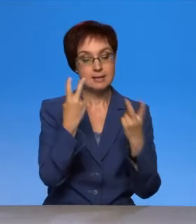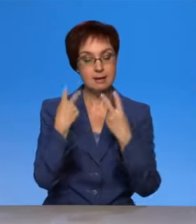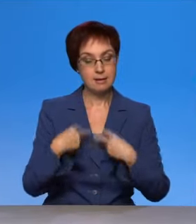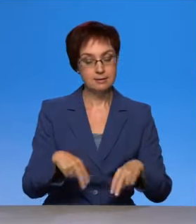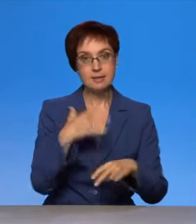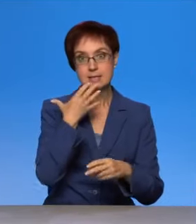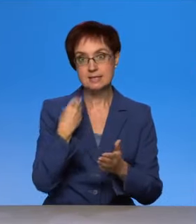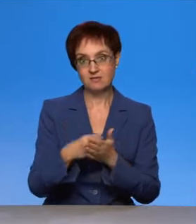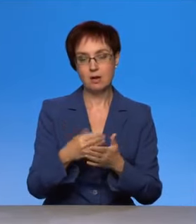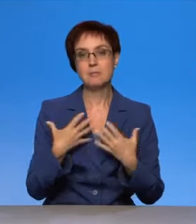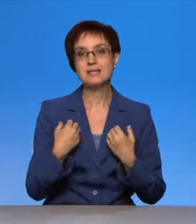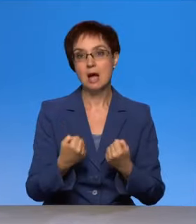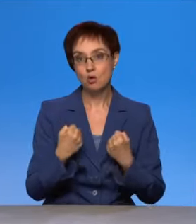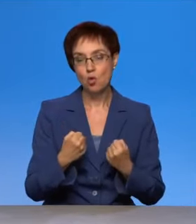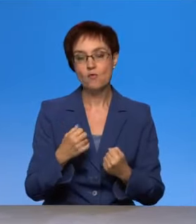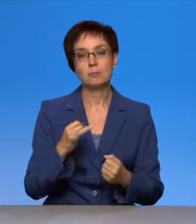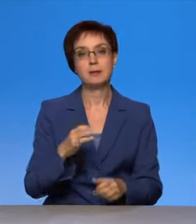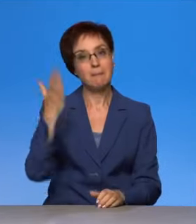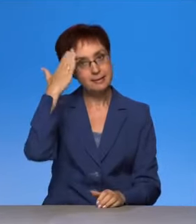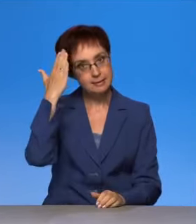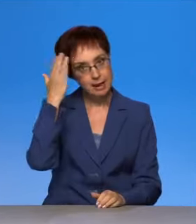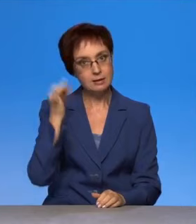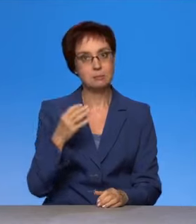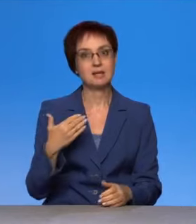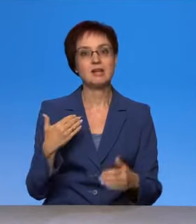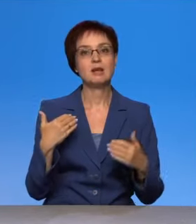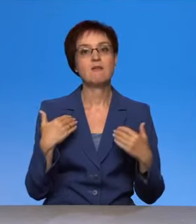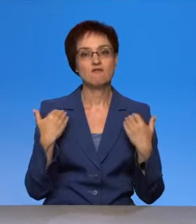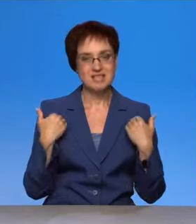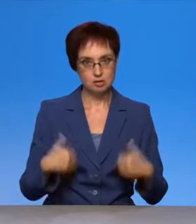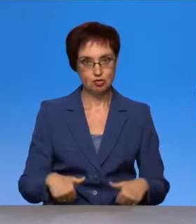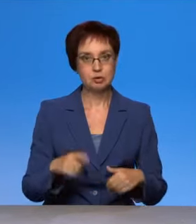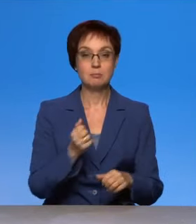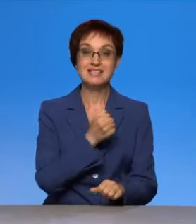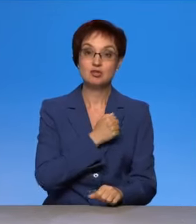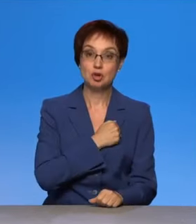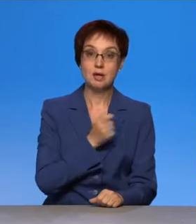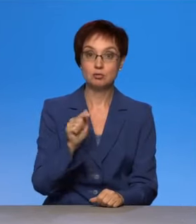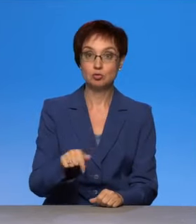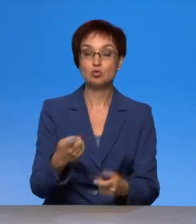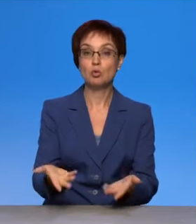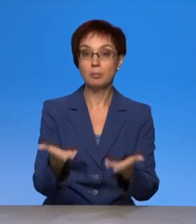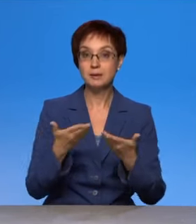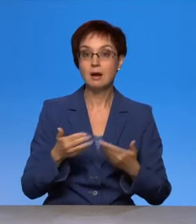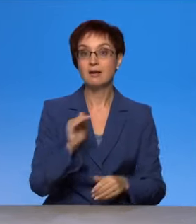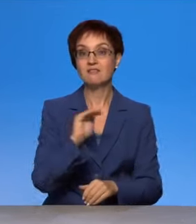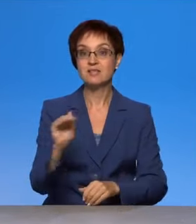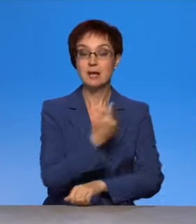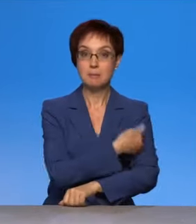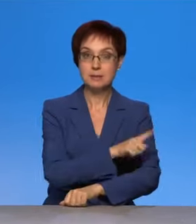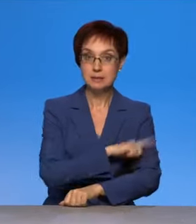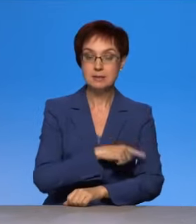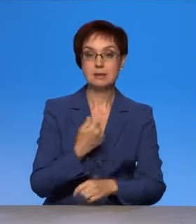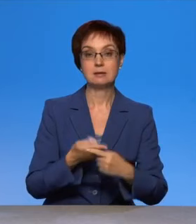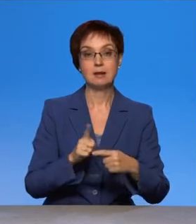ментальное. К сожалению, на сегодняшний день то, что нам предлагает официальная медицина, слишком далеко находится от здоровья. А как же близкие